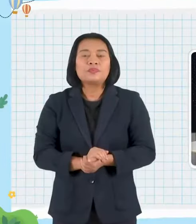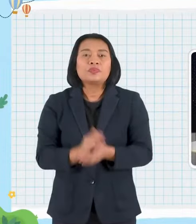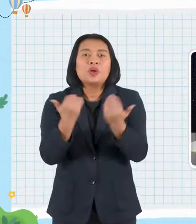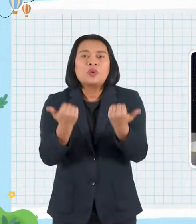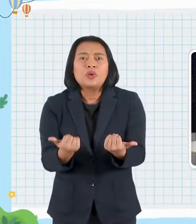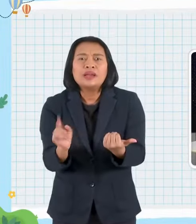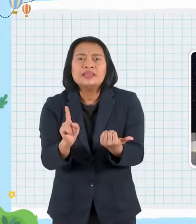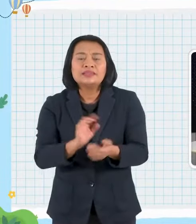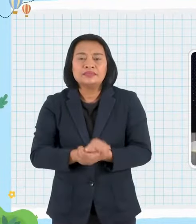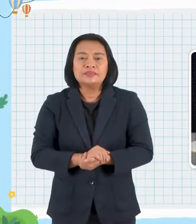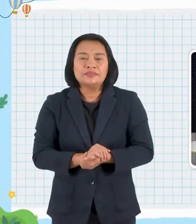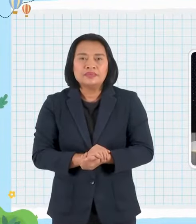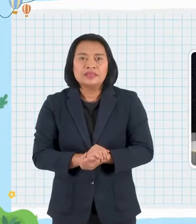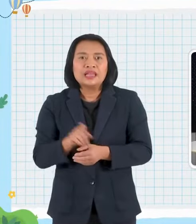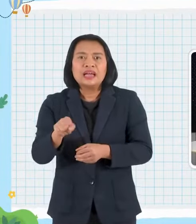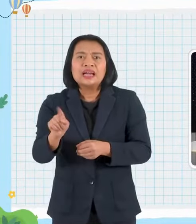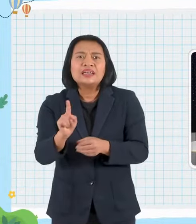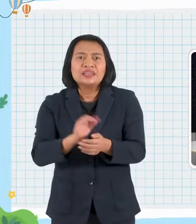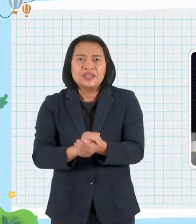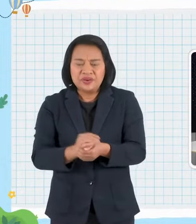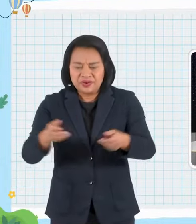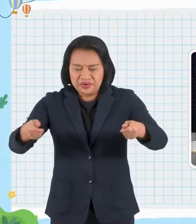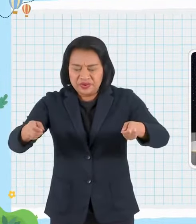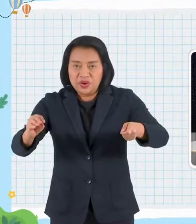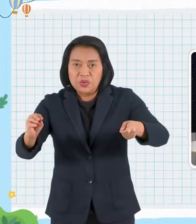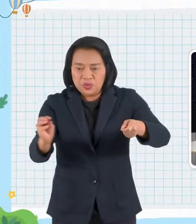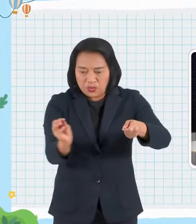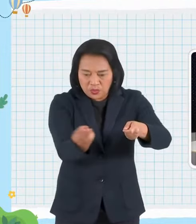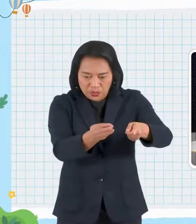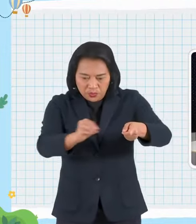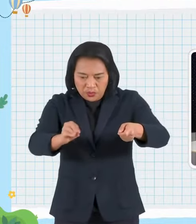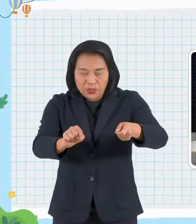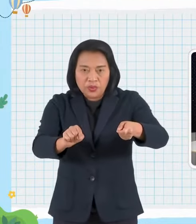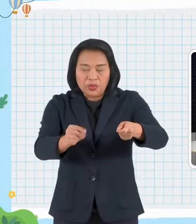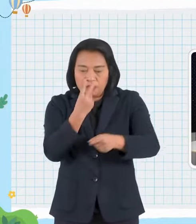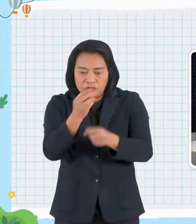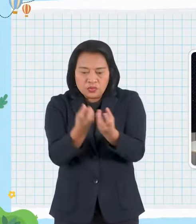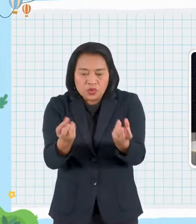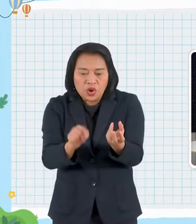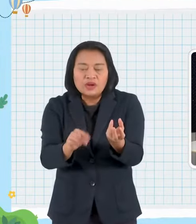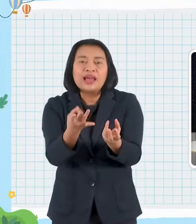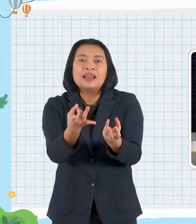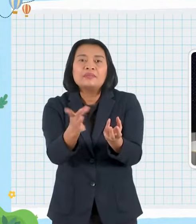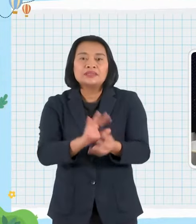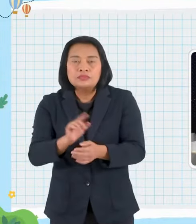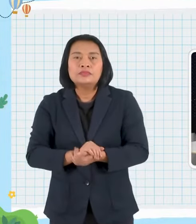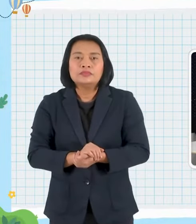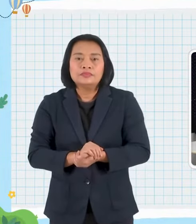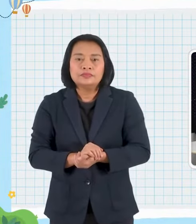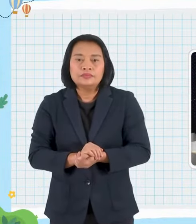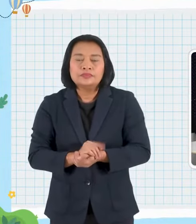วันนี้พี่โมกจะมาสอนทำเกมลูกแก้วนะคะเดี๋ยวเรามาดูว่าอุปกรณ์เราต้องเตรียมอะไรบ้างนะคะ